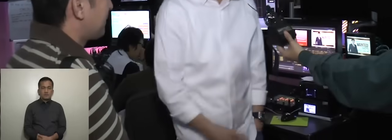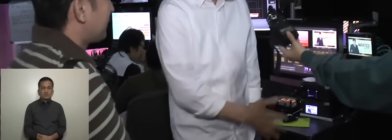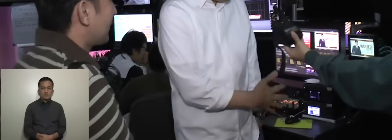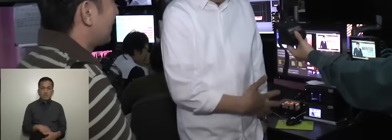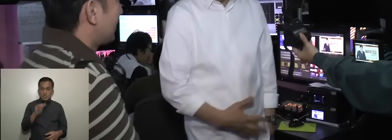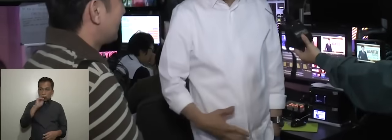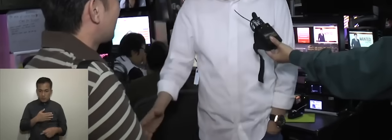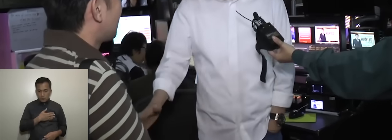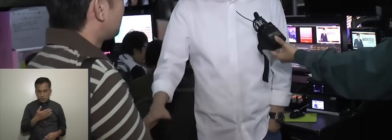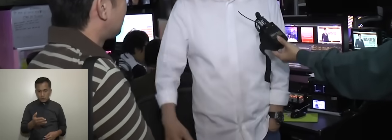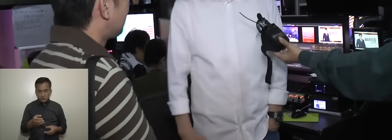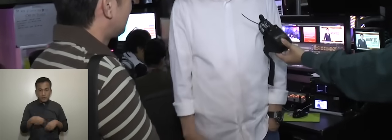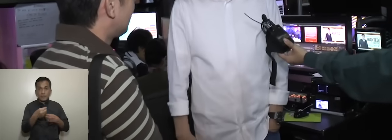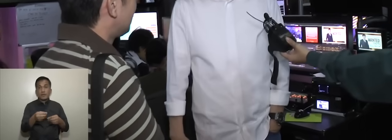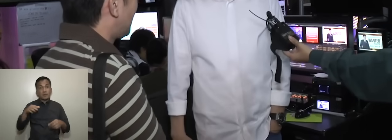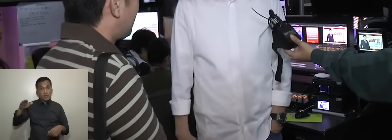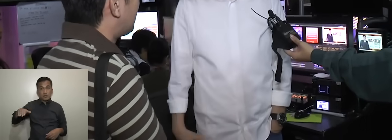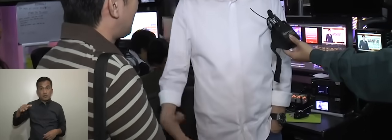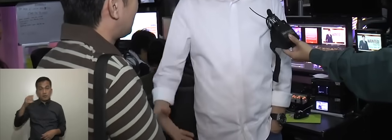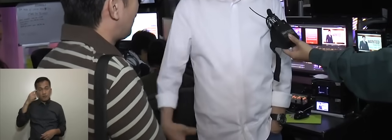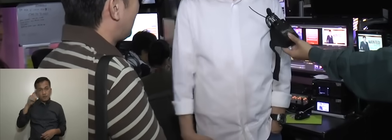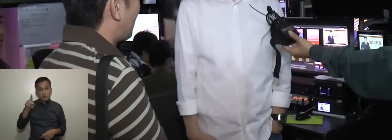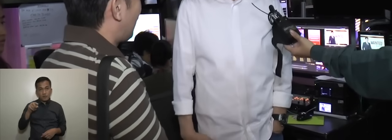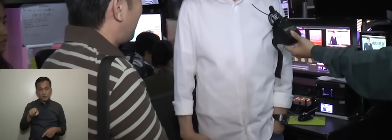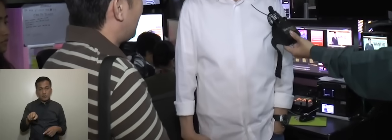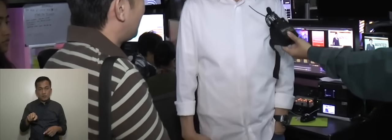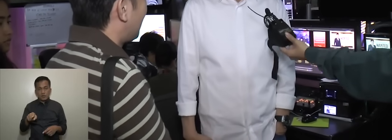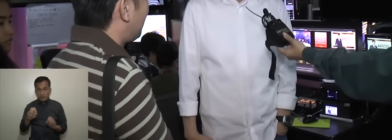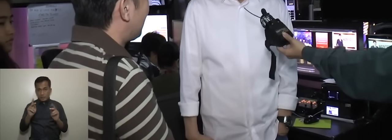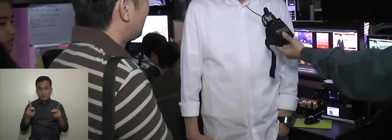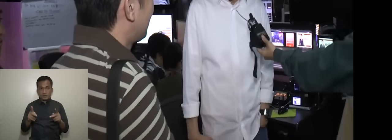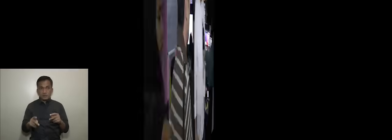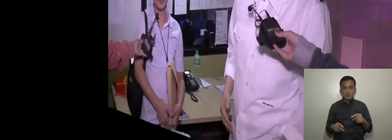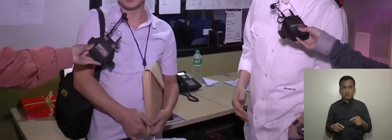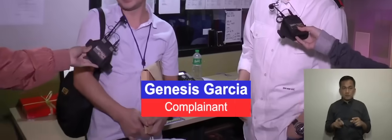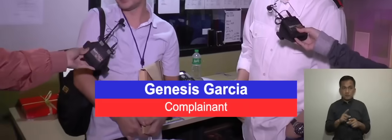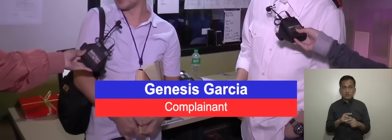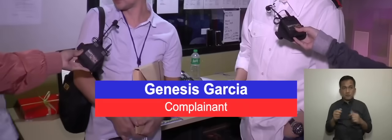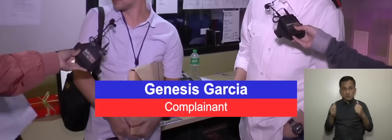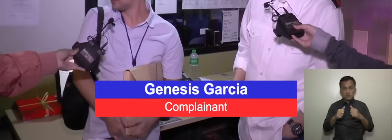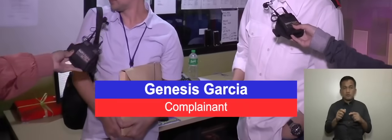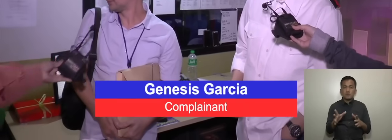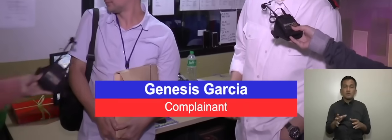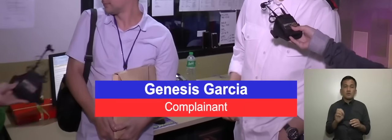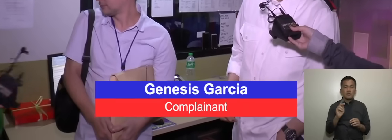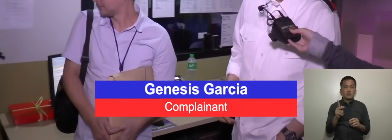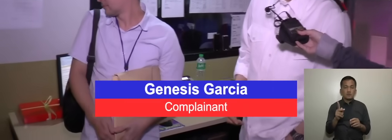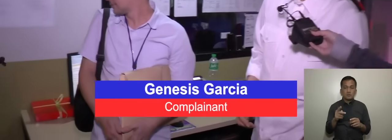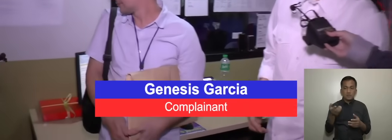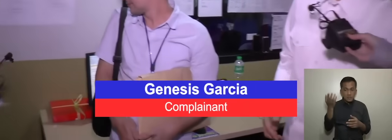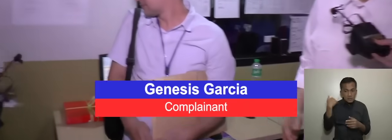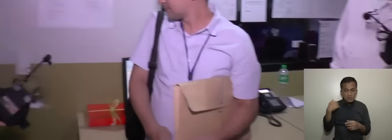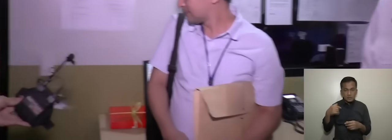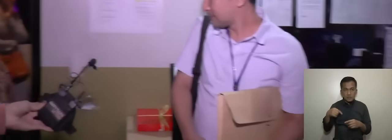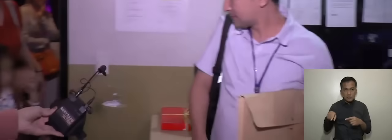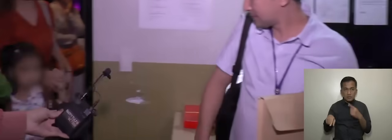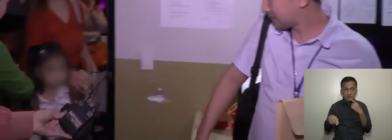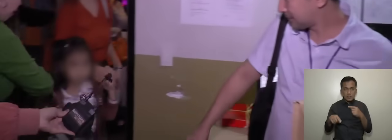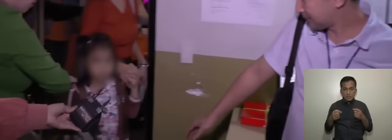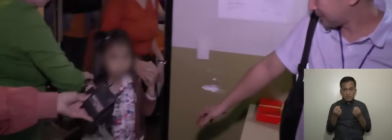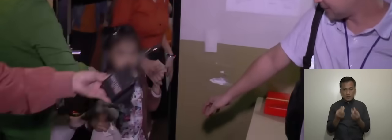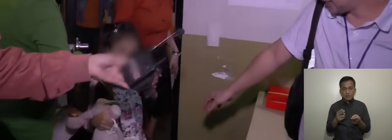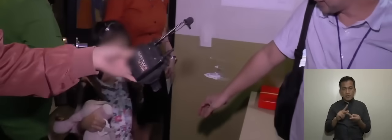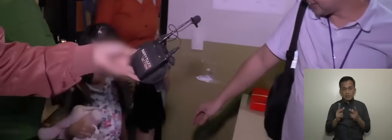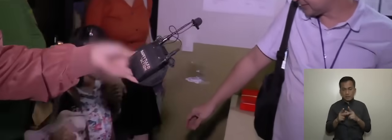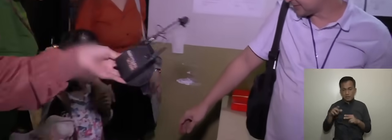sa Monday, pupunta siya rito para nakita ko yung anak ko. Okay, good news yun. Ito na po ang kanyang dating live-in partner at yung